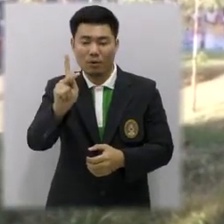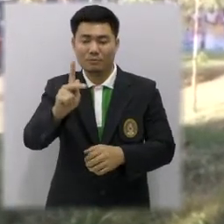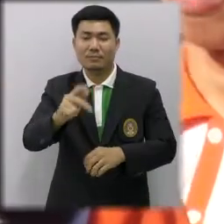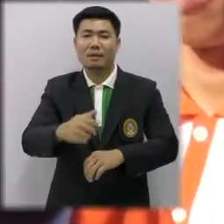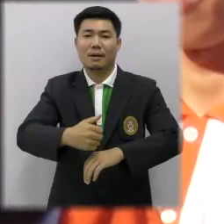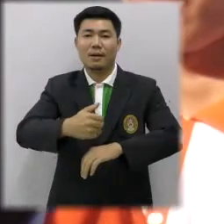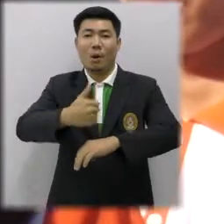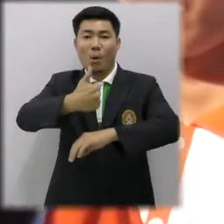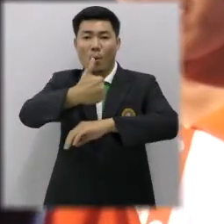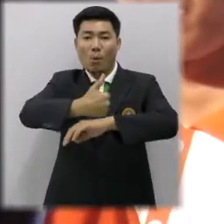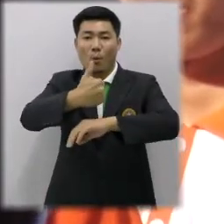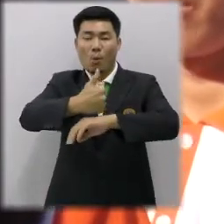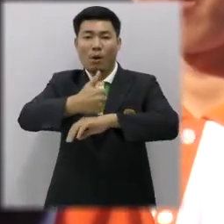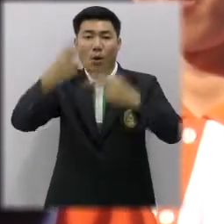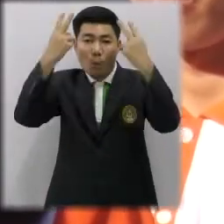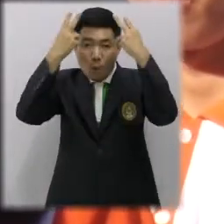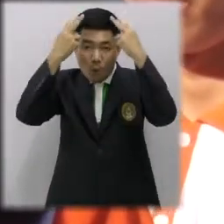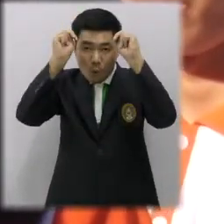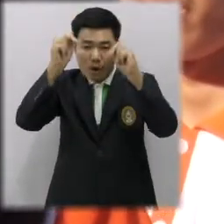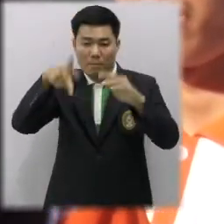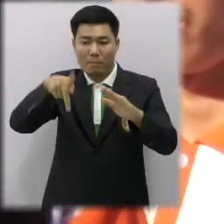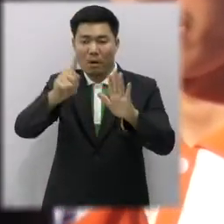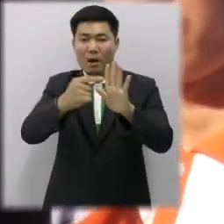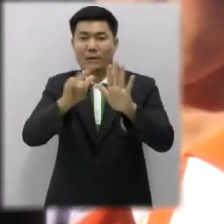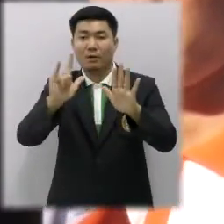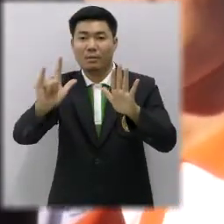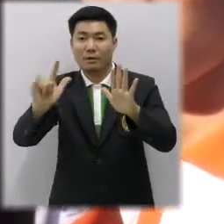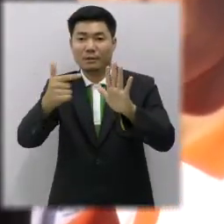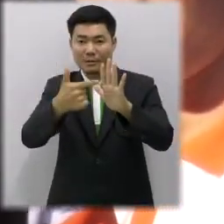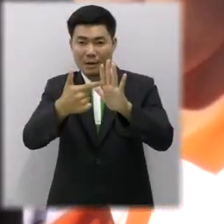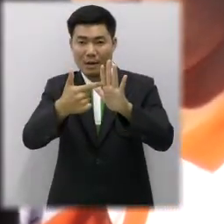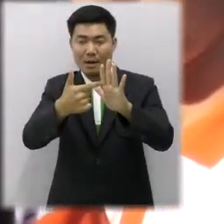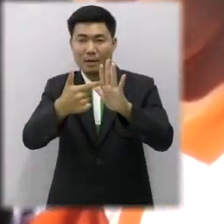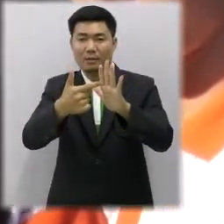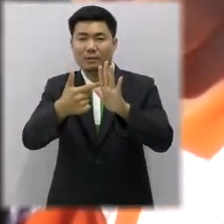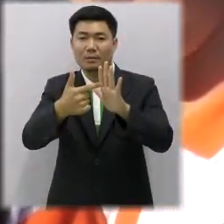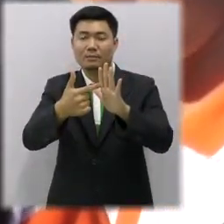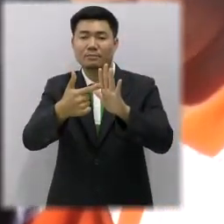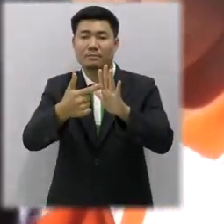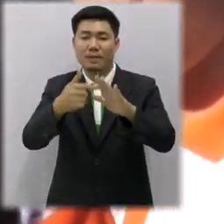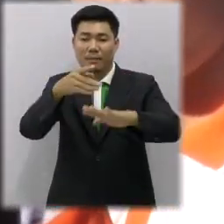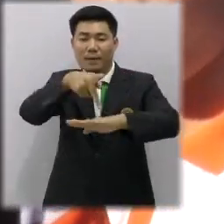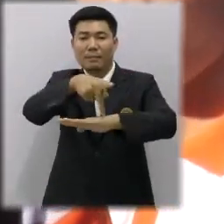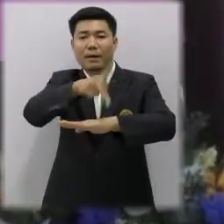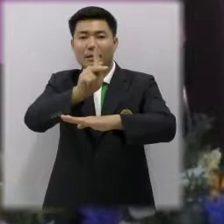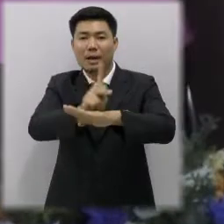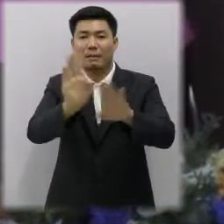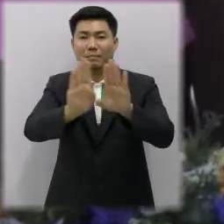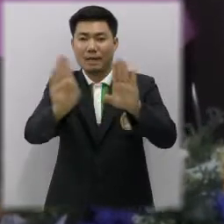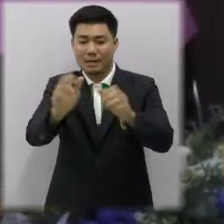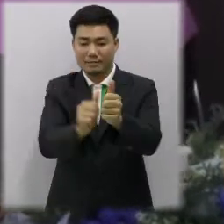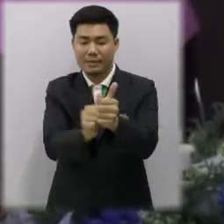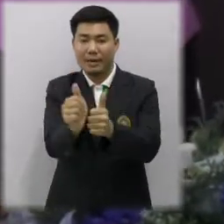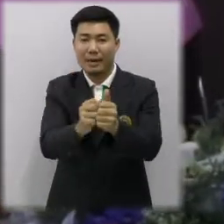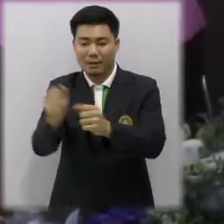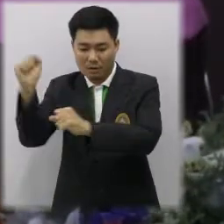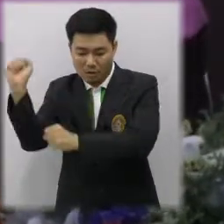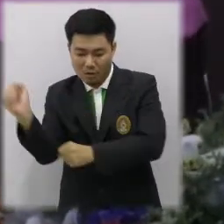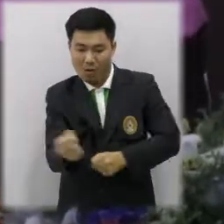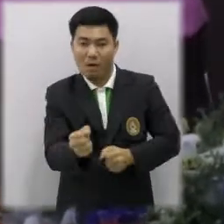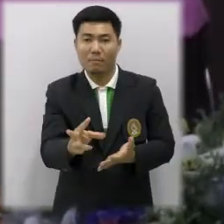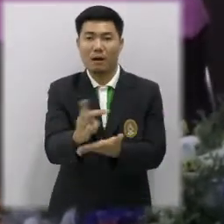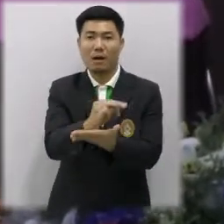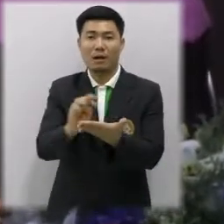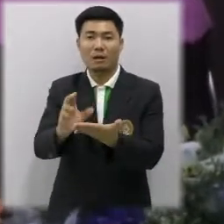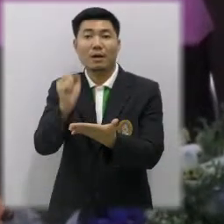ครนายปัญญามหาชัยนายกสภามหาวิทยาลัยราชภัฏสกลนครเป็นประธานเปิดการแข่งขันกอล์ฟมหา